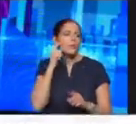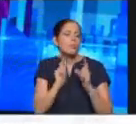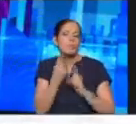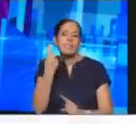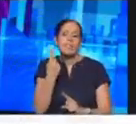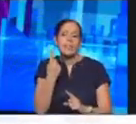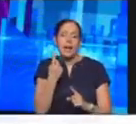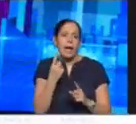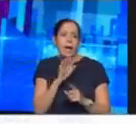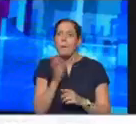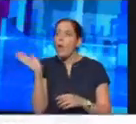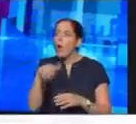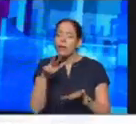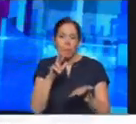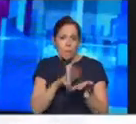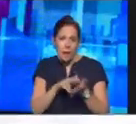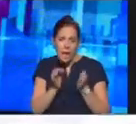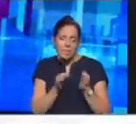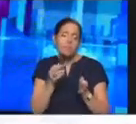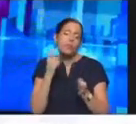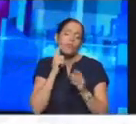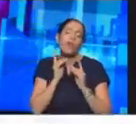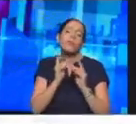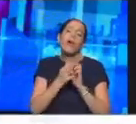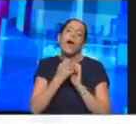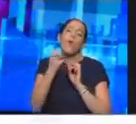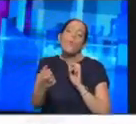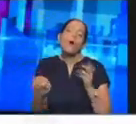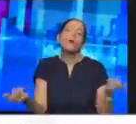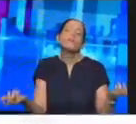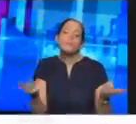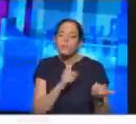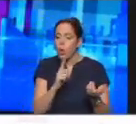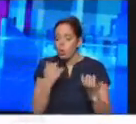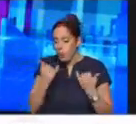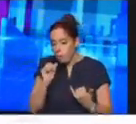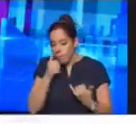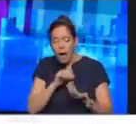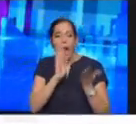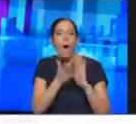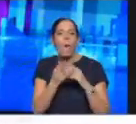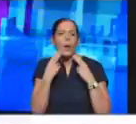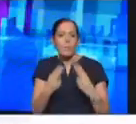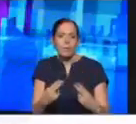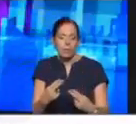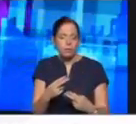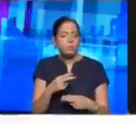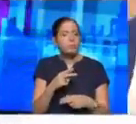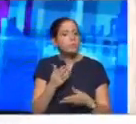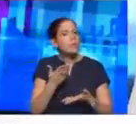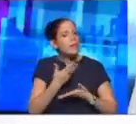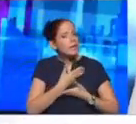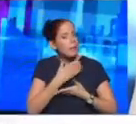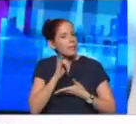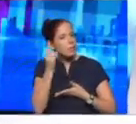בלי עוד בגאצים, ואנחנו חושבים שהדרך עוד ארוכה. זה לא שמהיום למחר הכל יתפטר. כן, קיבלתם איזשהו